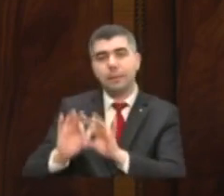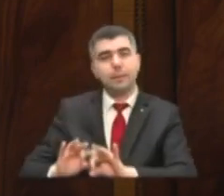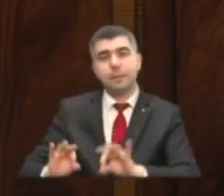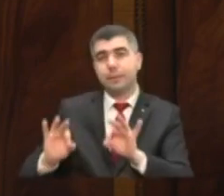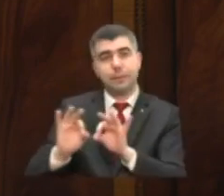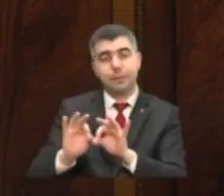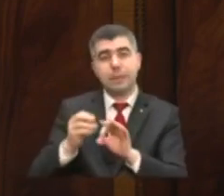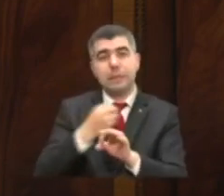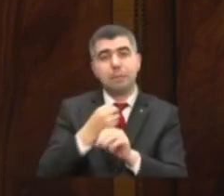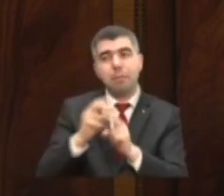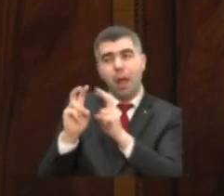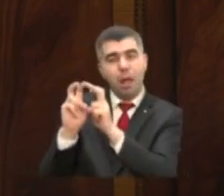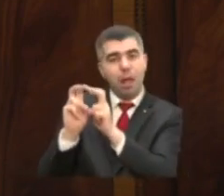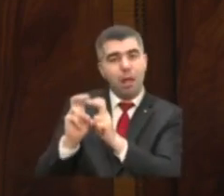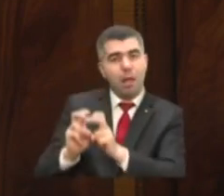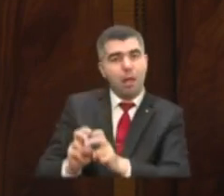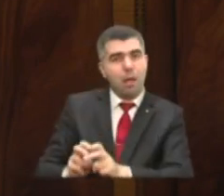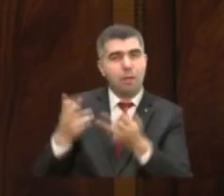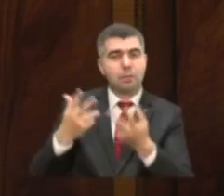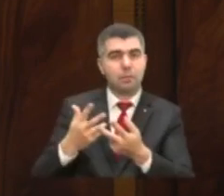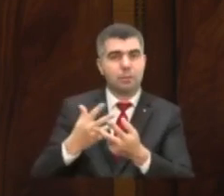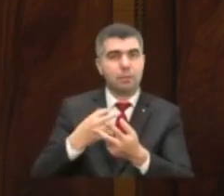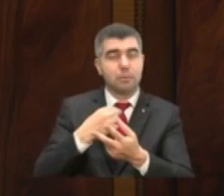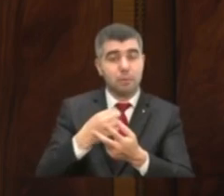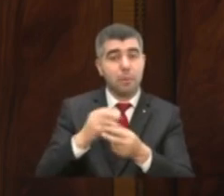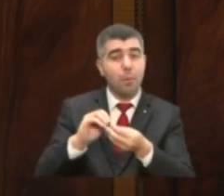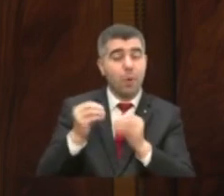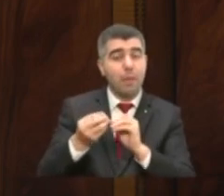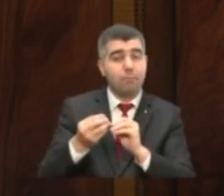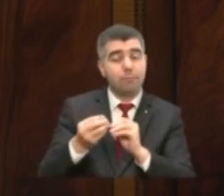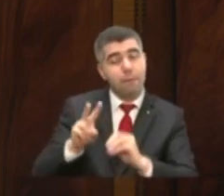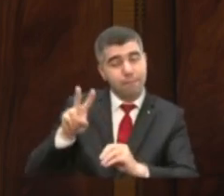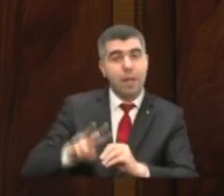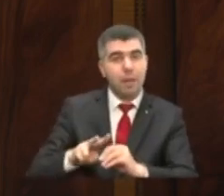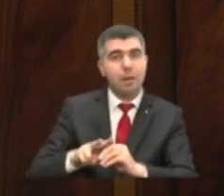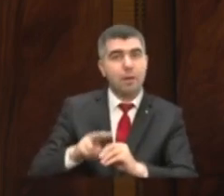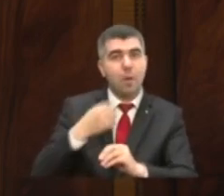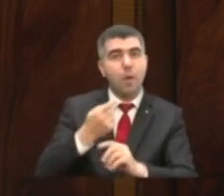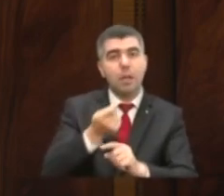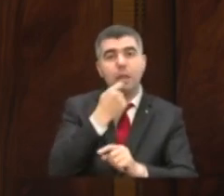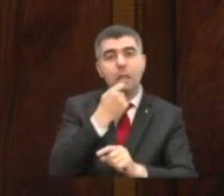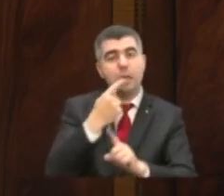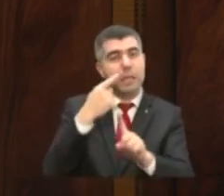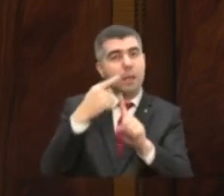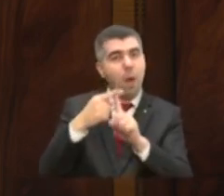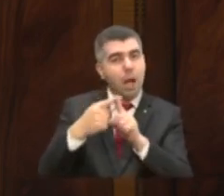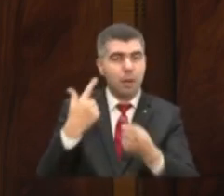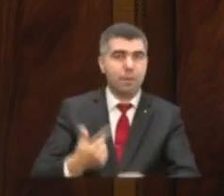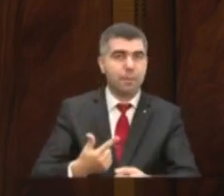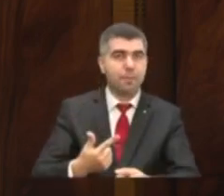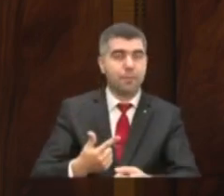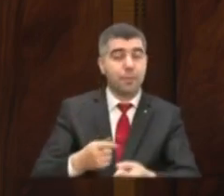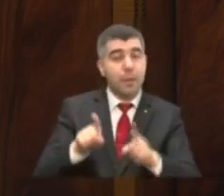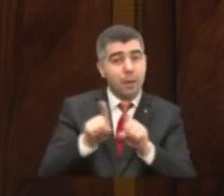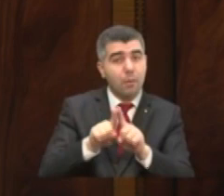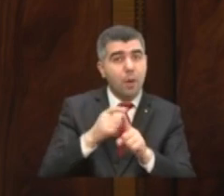المستشفيات انهم يديروا هذوك الادويه، وبالتالي كاين واحد المشكل كبير بالنسبه لهذه القضيه ديال الادويه. وبقي واحد القانون اللي هو